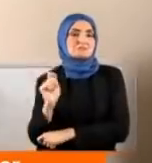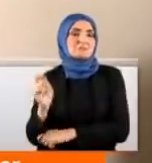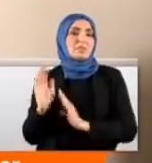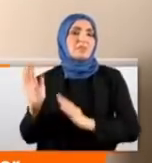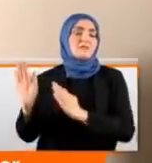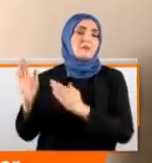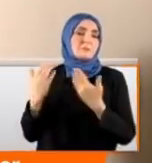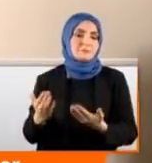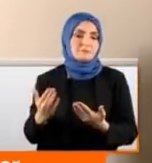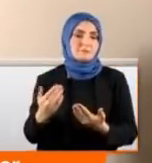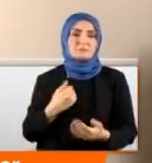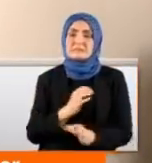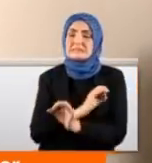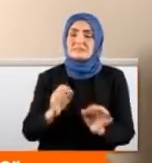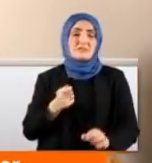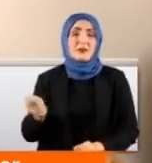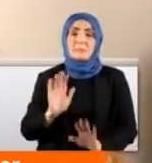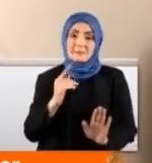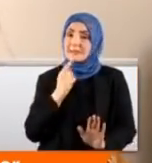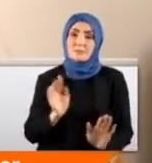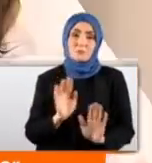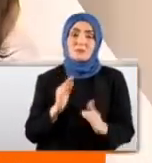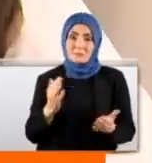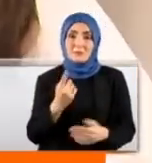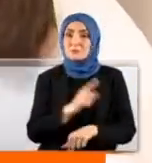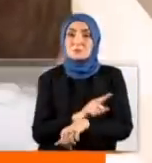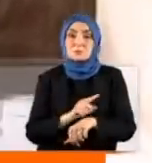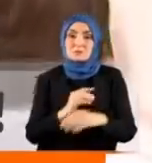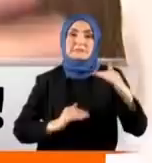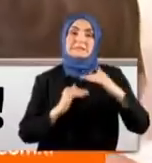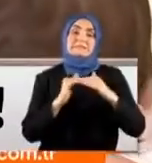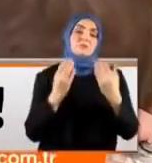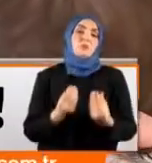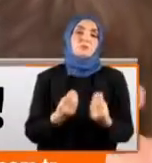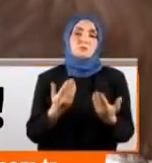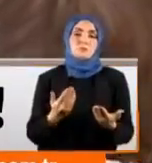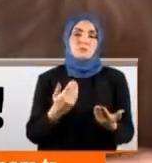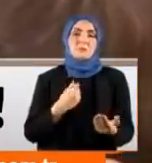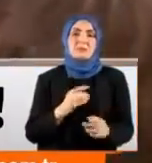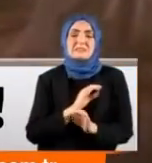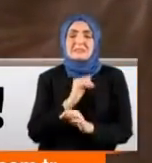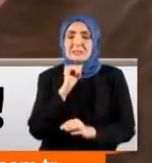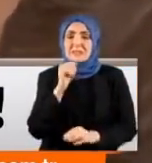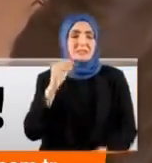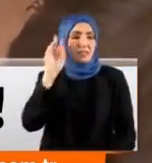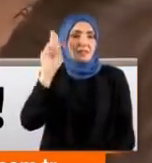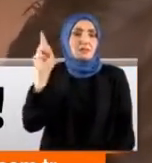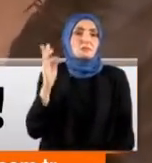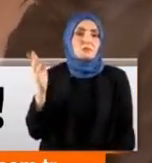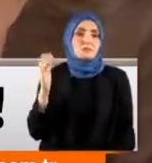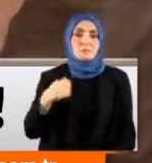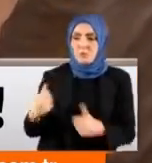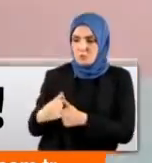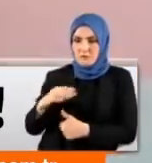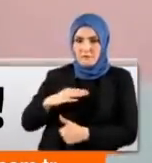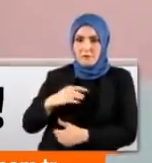Biz vermeyelim demiyoruz tabii ki nafakayı. Ama bunun bir süresi olsun. Hiç tanımadığım bir kadın benim eşimin maaşını benden önce harcayabiliyor. Oğlumdan